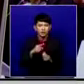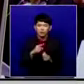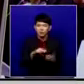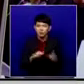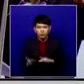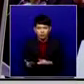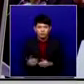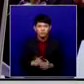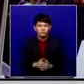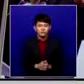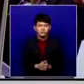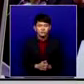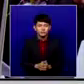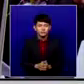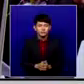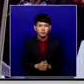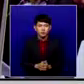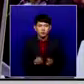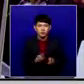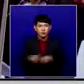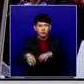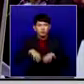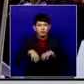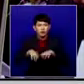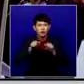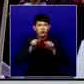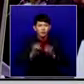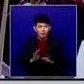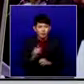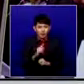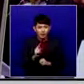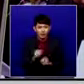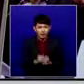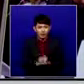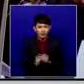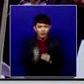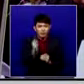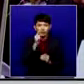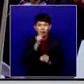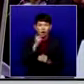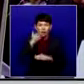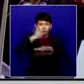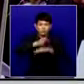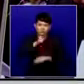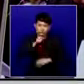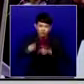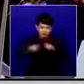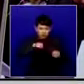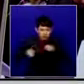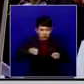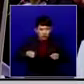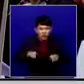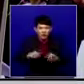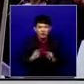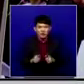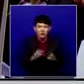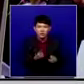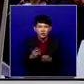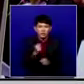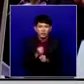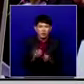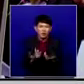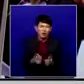นะครับในการบริหารจัดการแบบท็อปดาวน์แล้วก็ระบบราชการเนี่ยไอติมละลายพอได้แล้วเปลี่ย